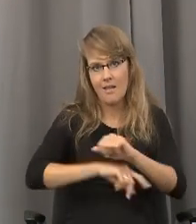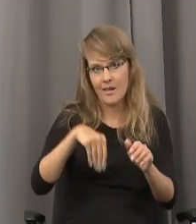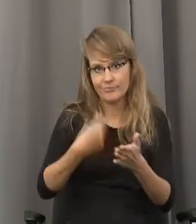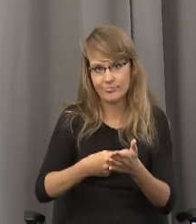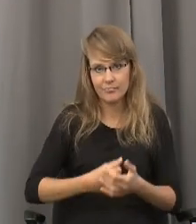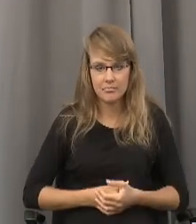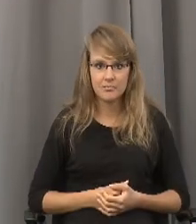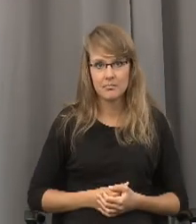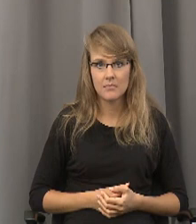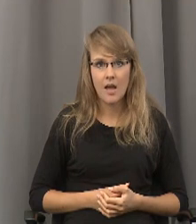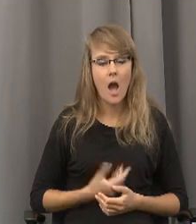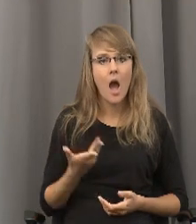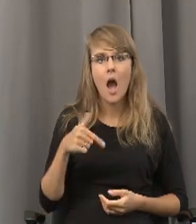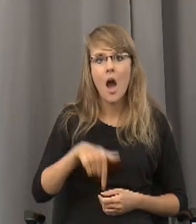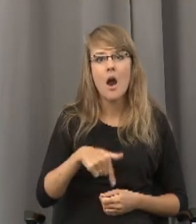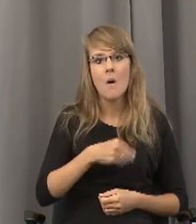wiadomo,